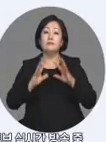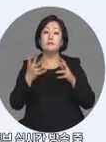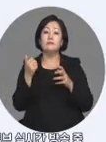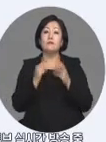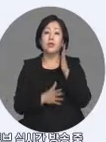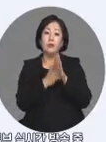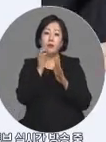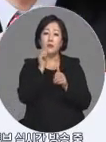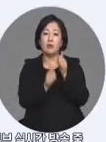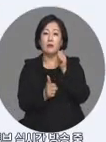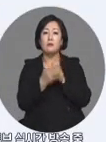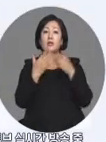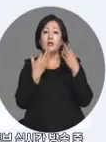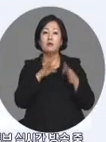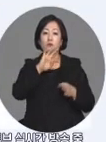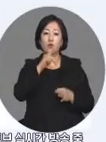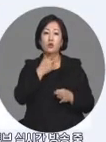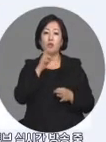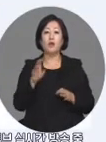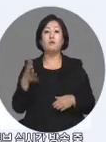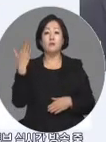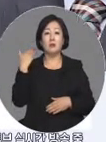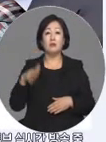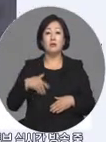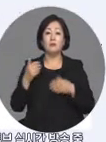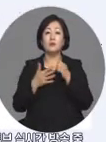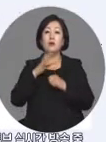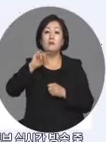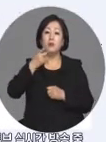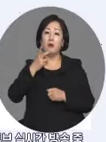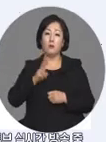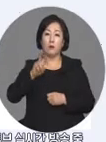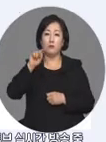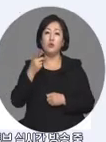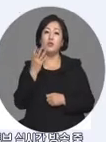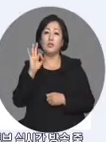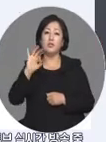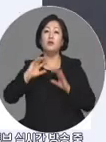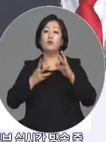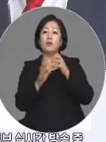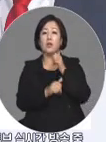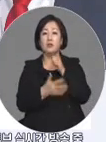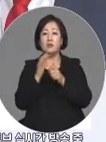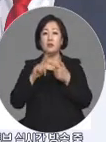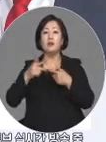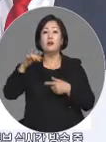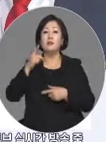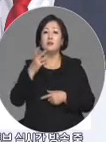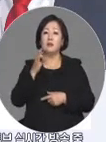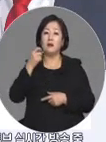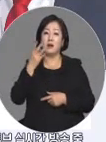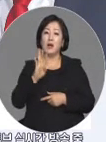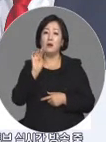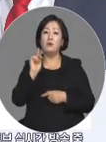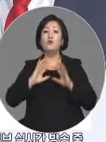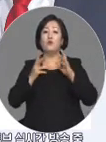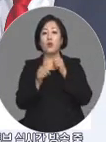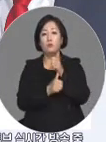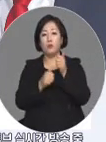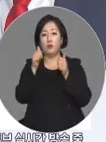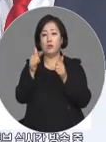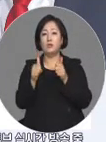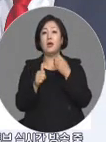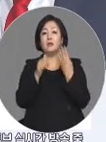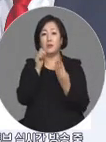국민의힘 시장 경선은 김두겸 전 남구청장과 서범수, 이채익 국회의원, 그리고 정갑윤 전 국회부의장의